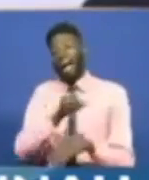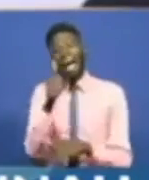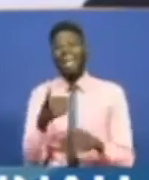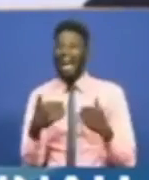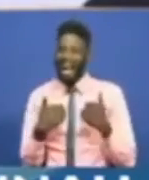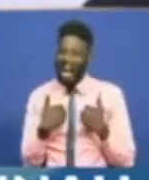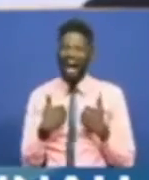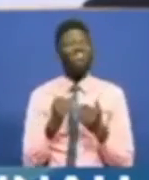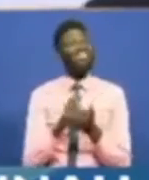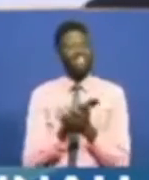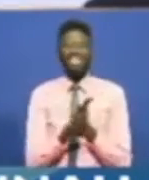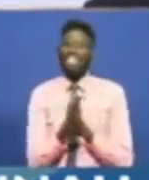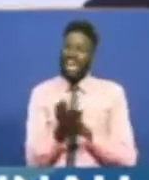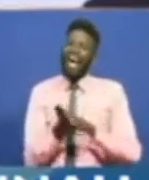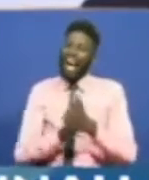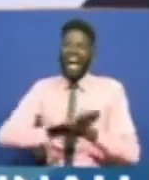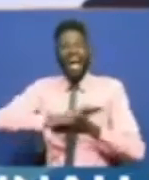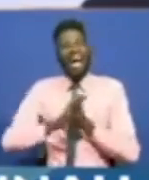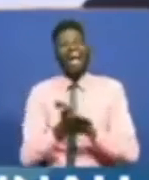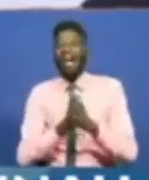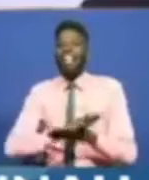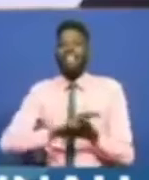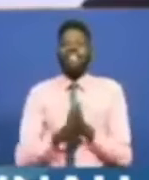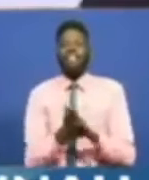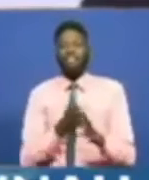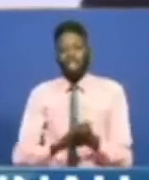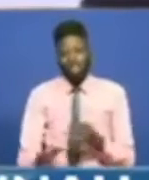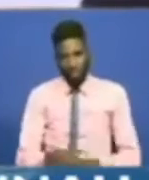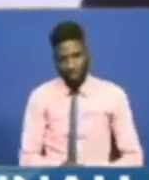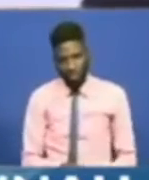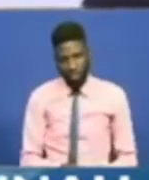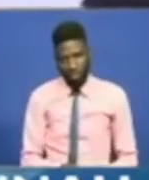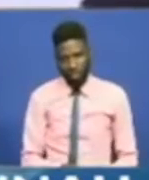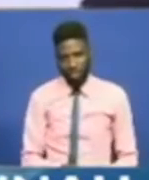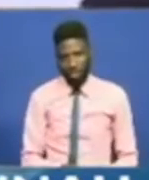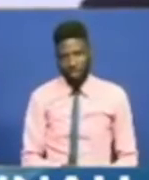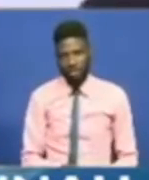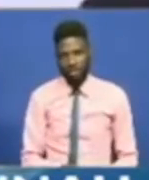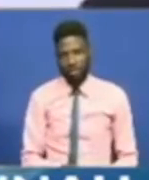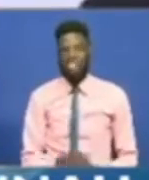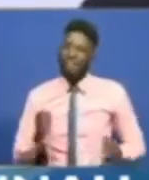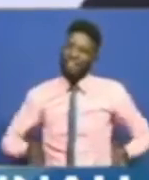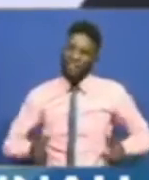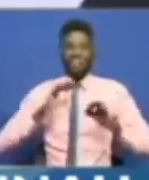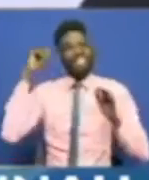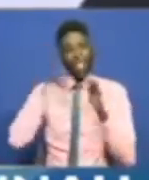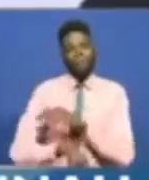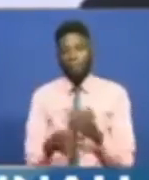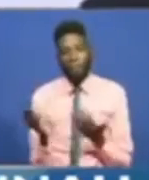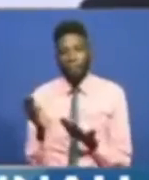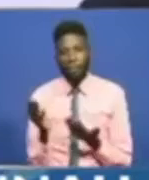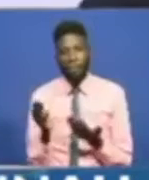chochote, hahoihai, hawindi, anaitwa mfukara. Sasa